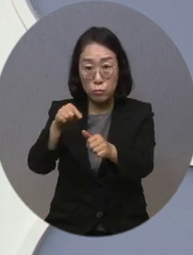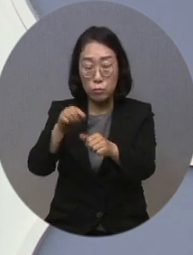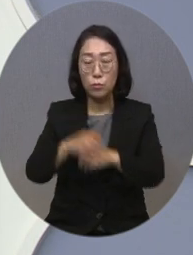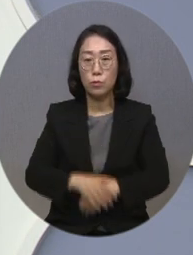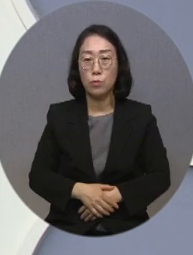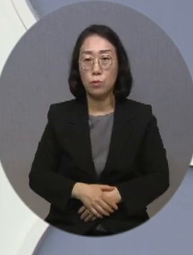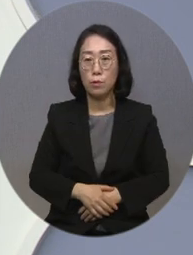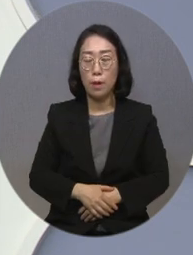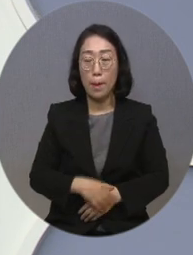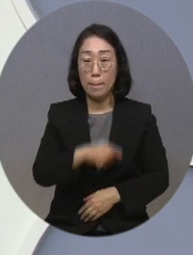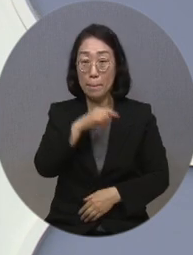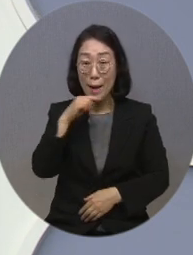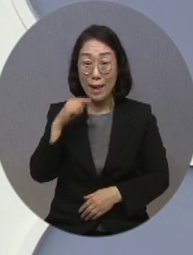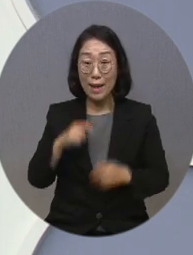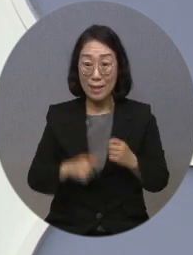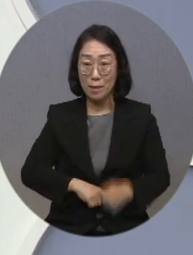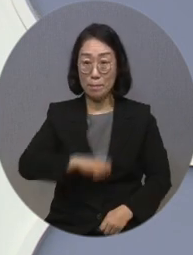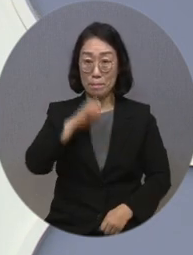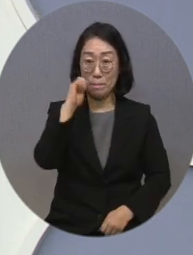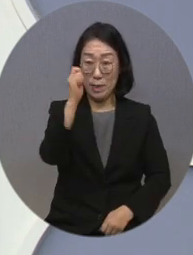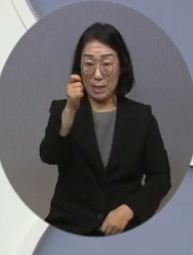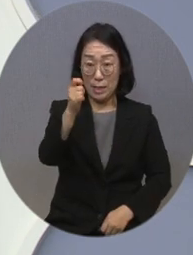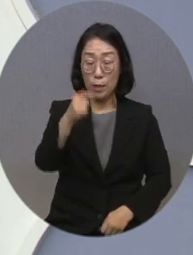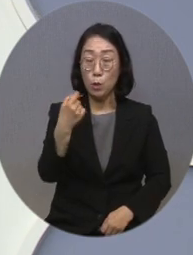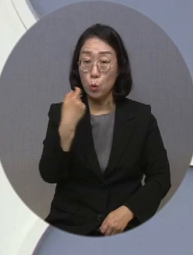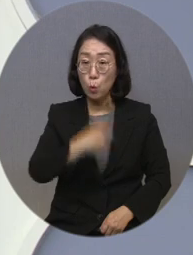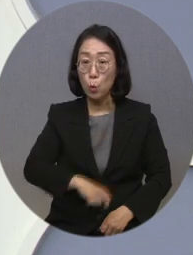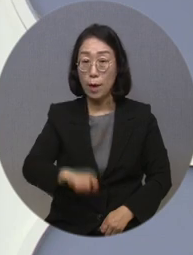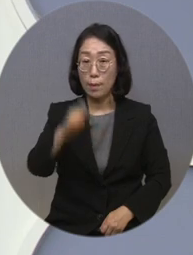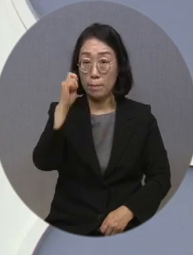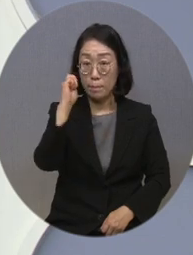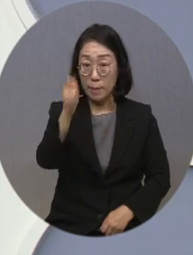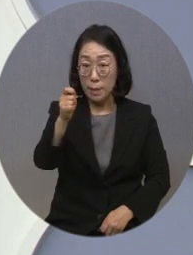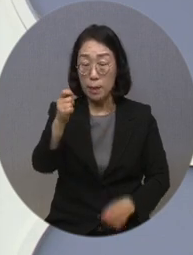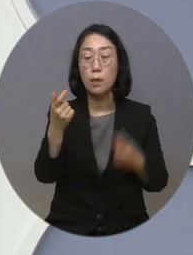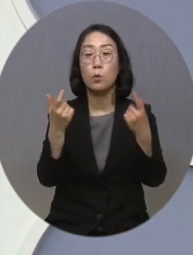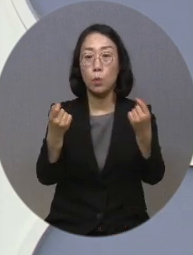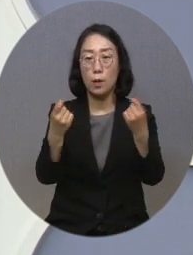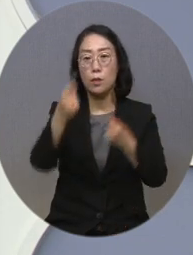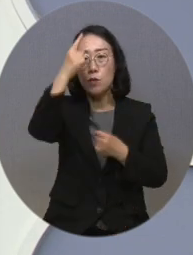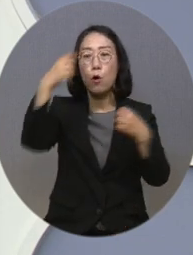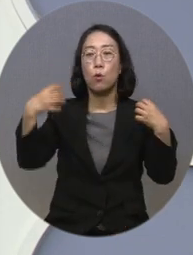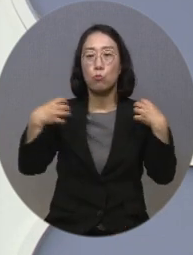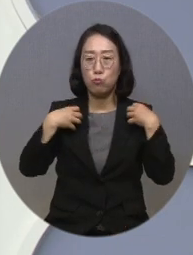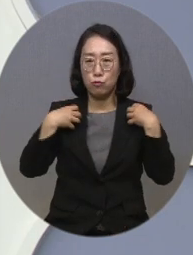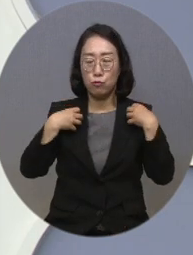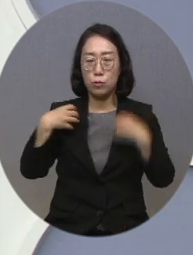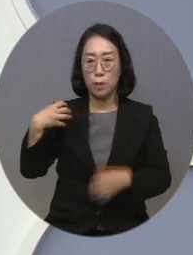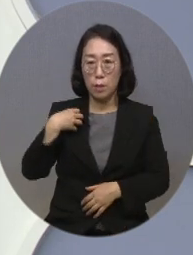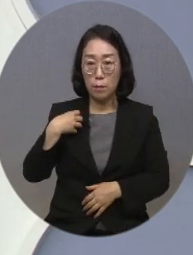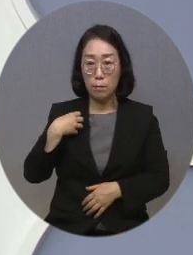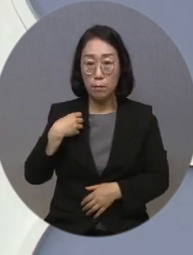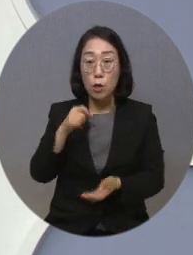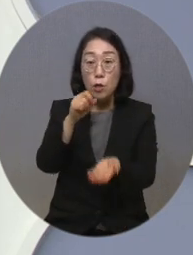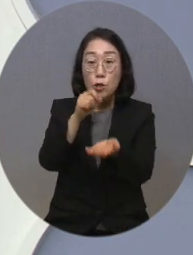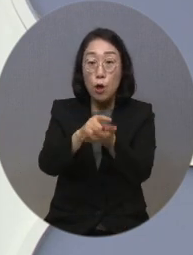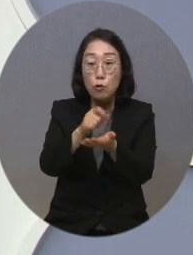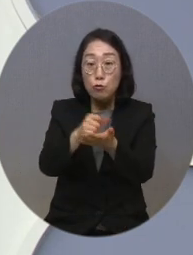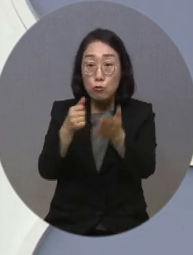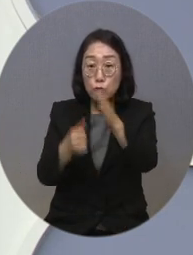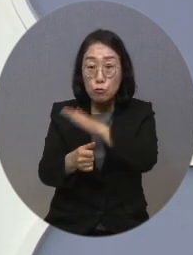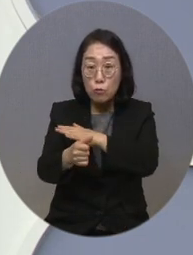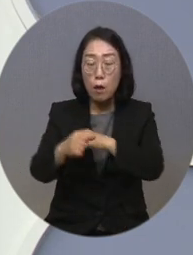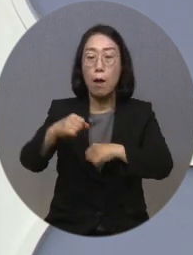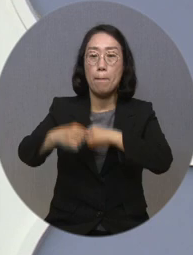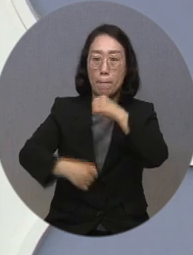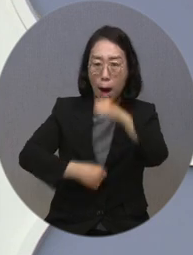소위 레드 카드나 옐로우 카드를 제시하는 거 아니겠습니까? 그럼요. 그렇게 해야 되고 거기에 뛰는 운동 선수는 마음대로